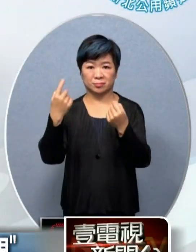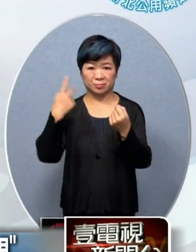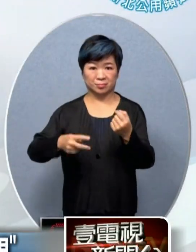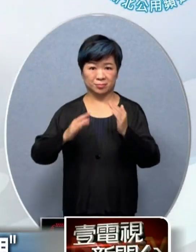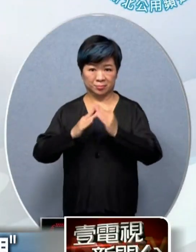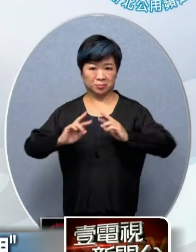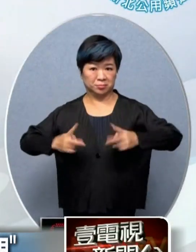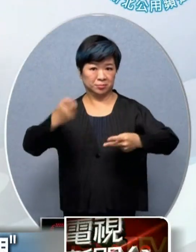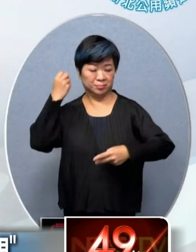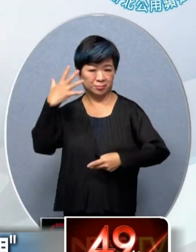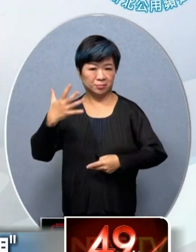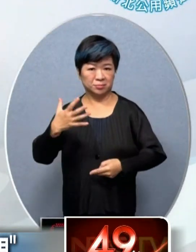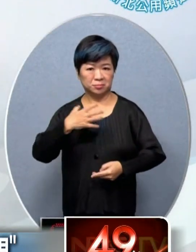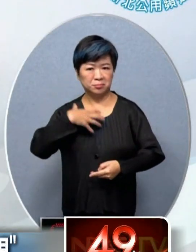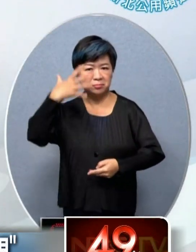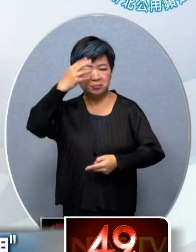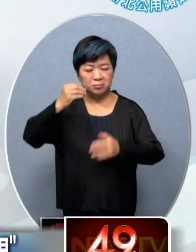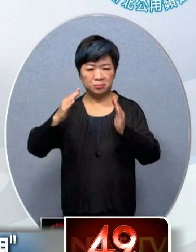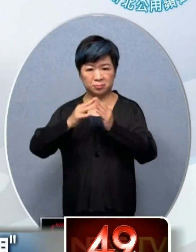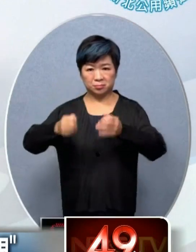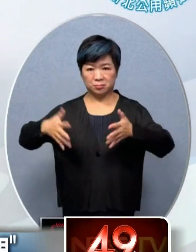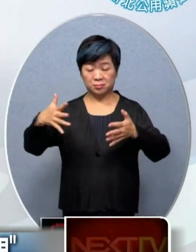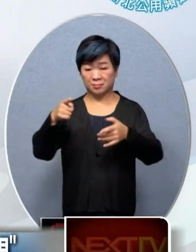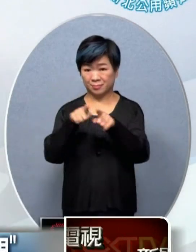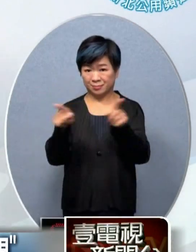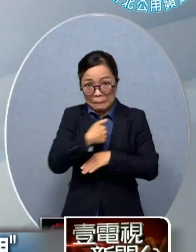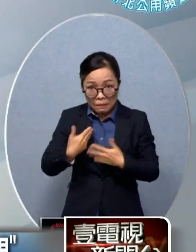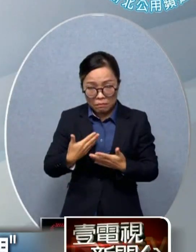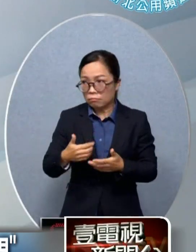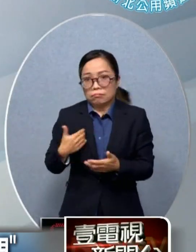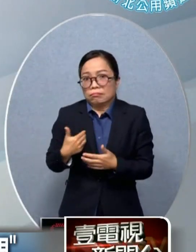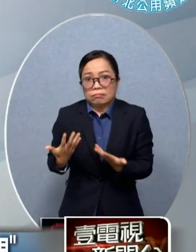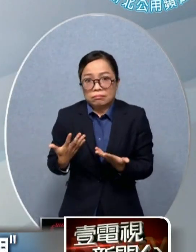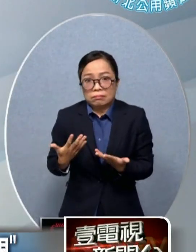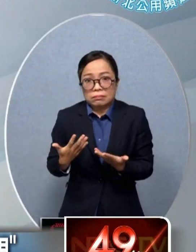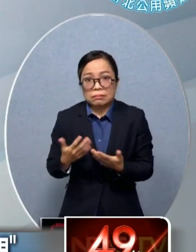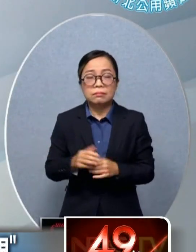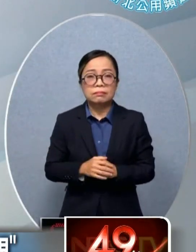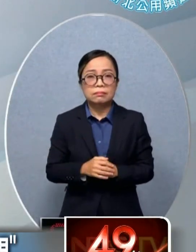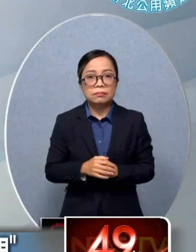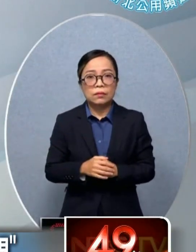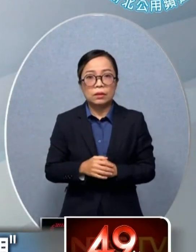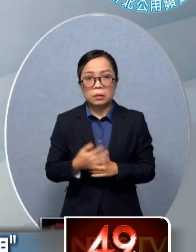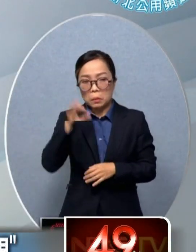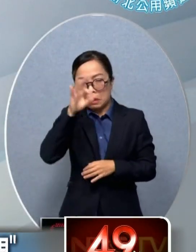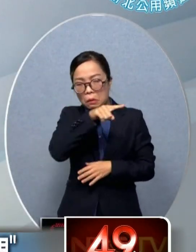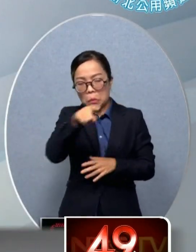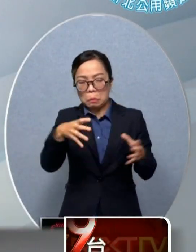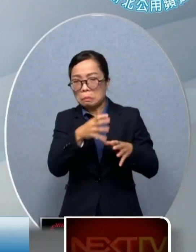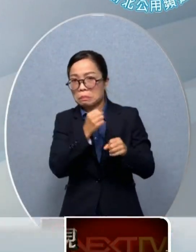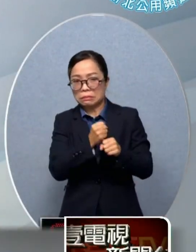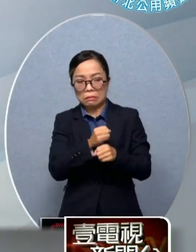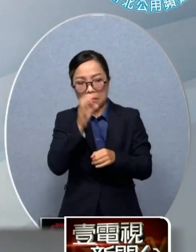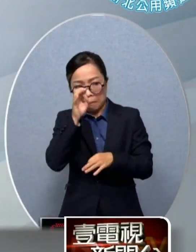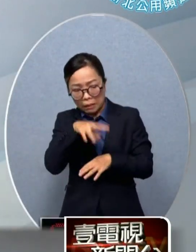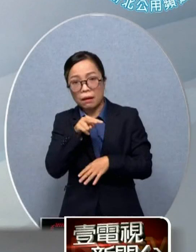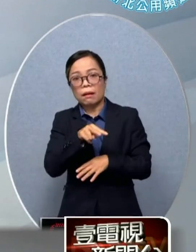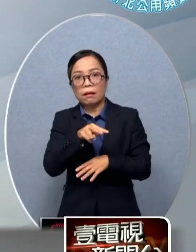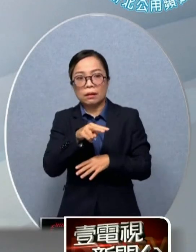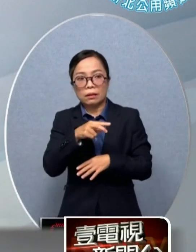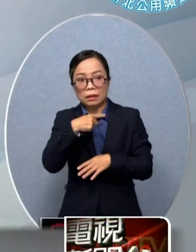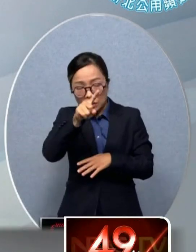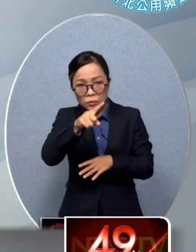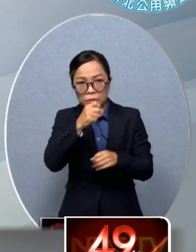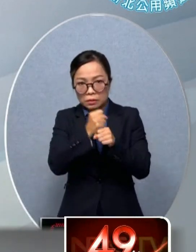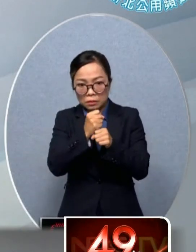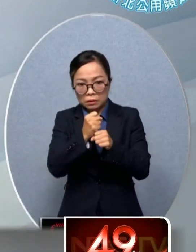框，不止市政议题针锋相对，两人政坛生涯何去何从成为焦点。 看过我的同仁出去了，